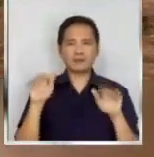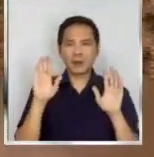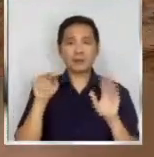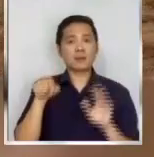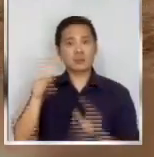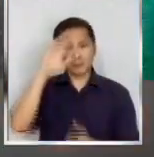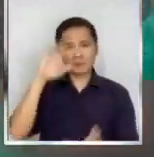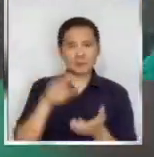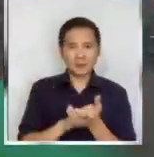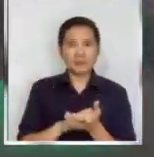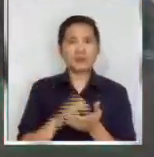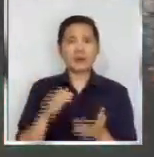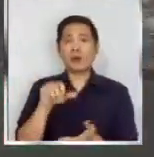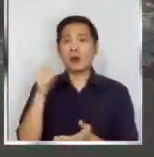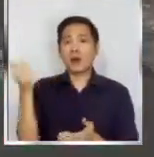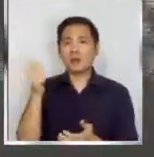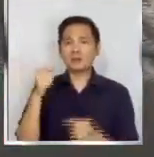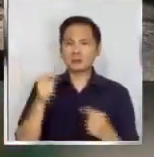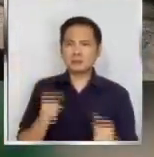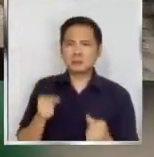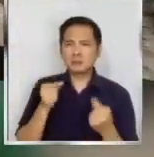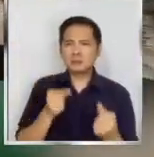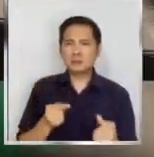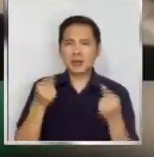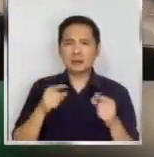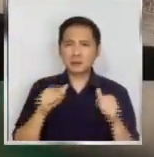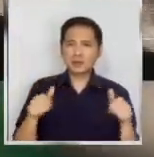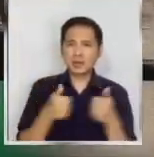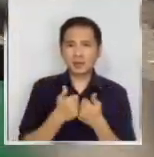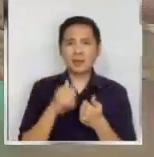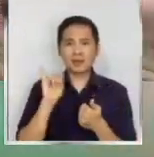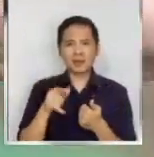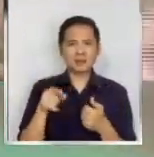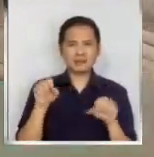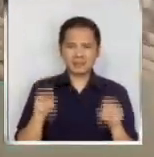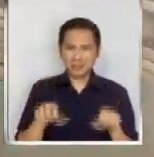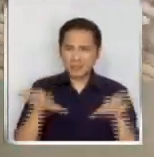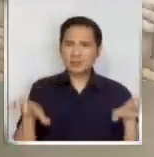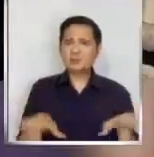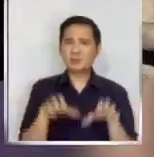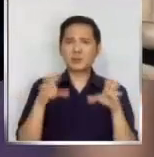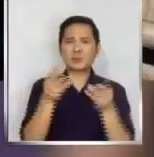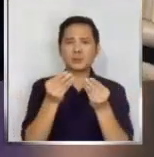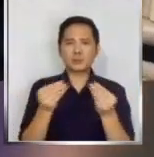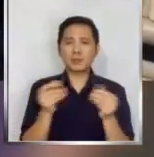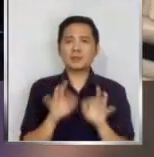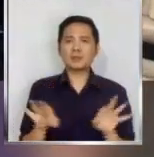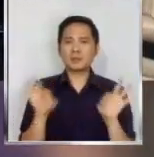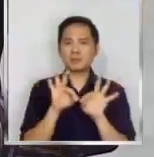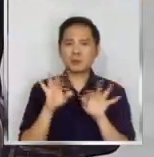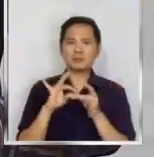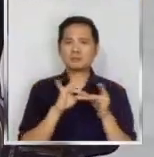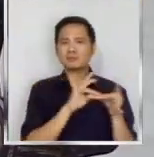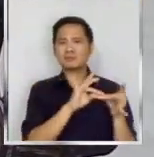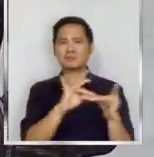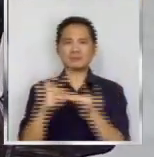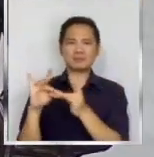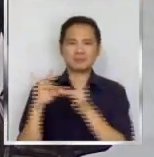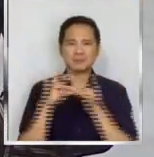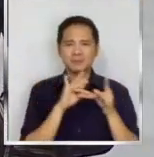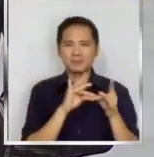kanila ay nagmotor ng ilang oras. Yung iba, napakahirap po, pero hindi talaga magiging posible yun kung yung walang commitment to make this